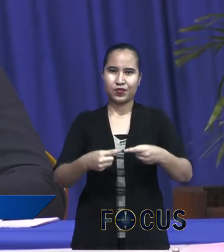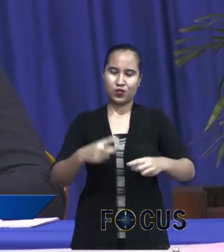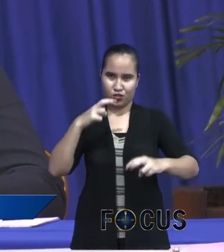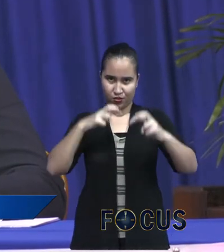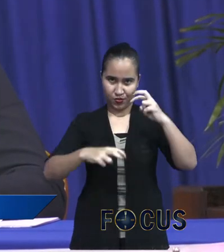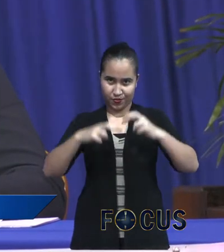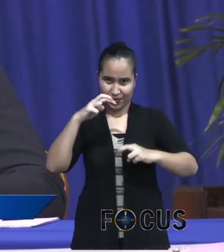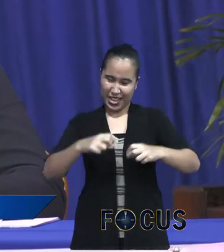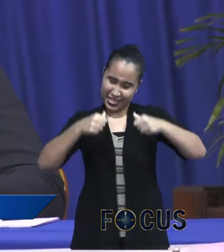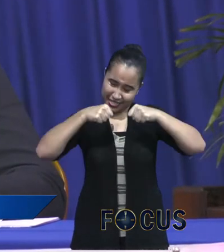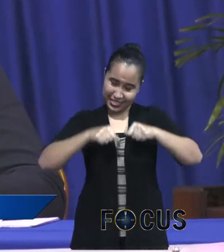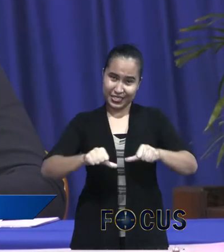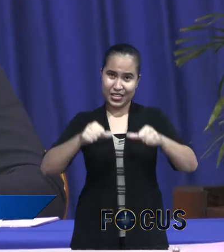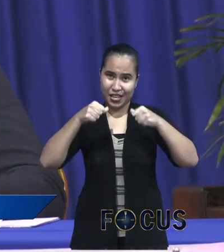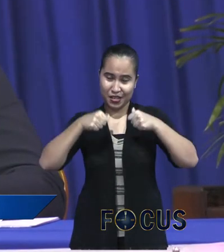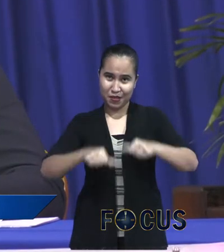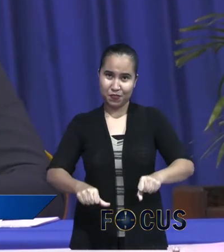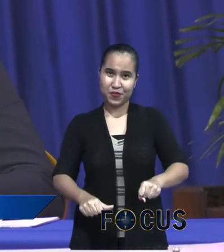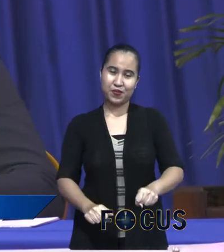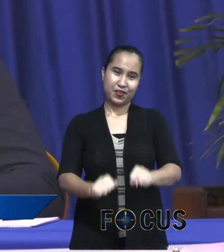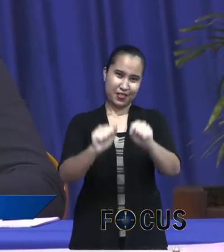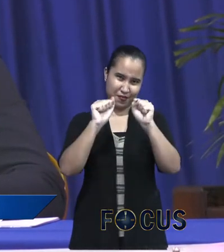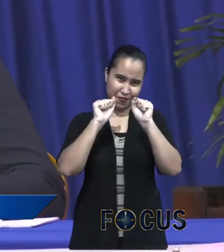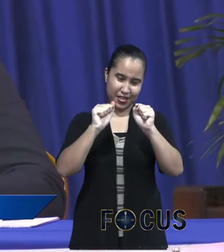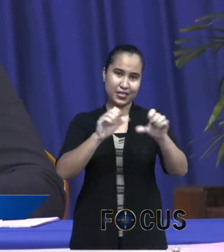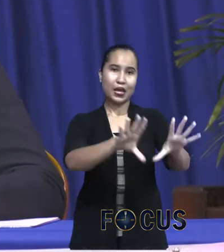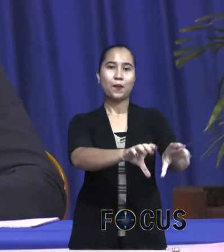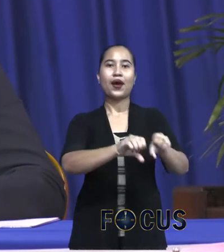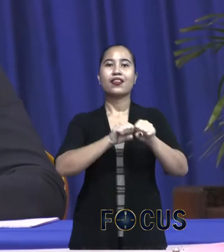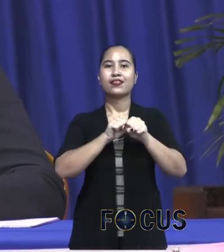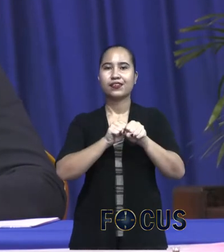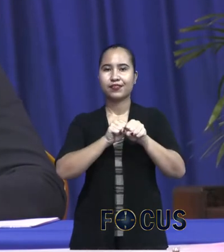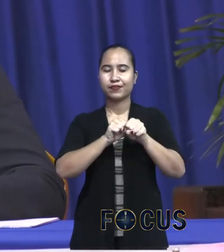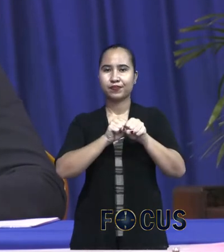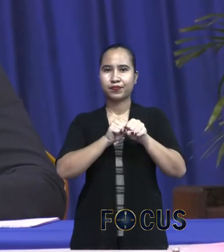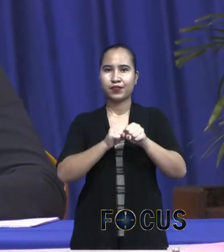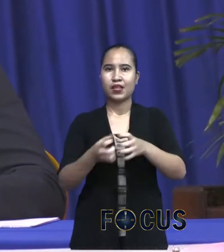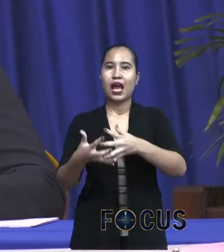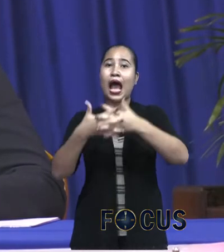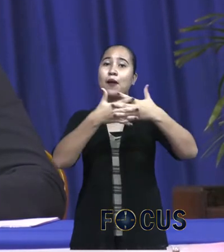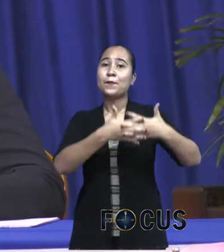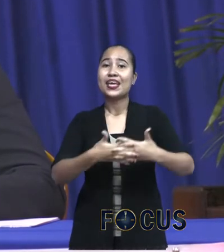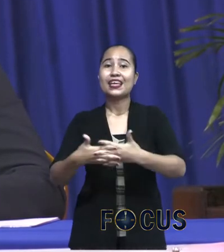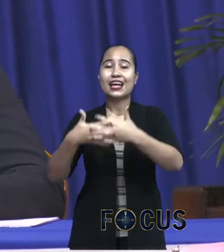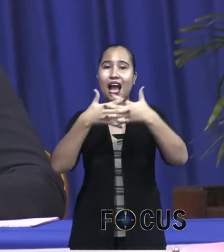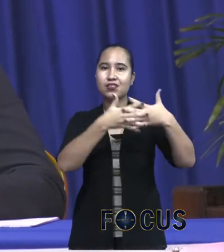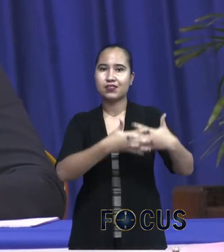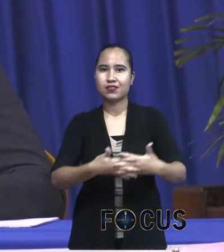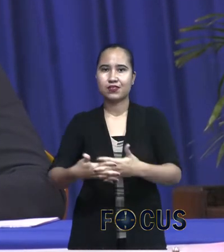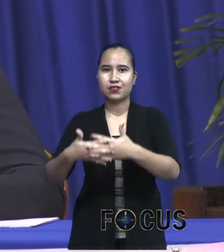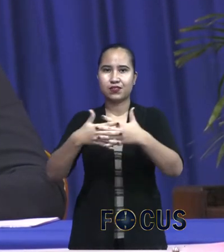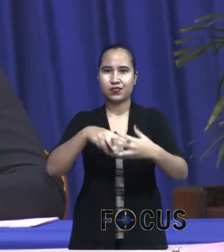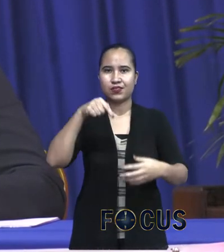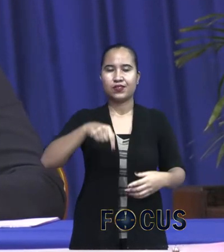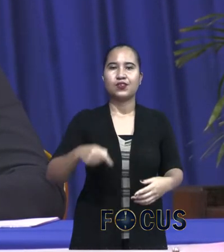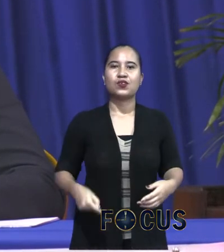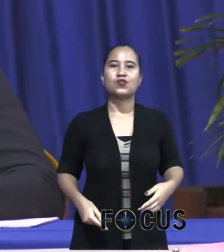het aanscherpen van preventiemaatregelen. In de Amerika's hebben wij op dit moment